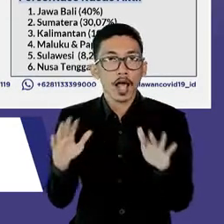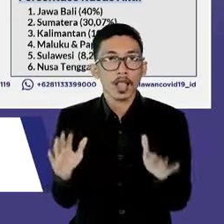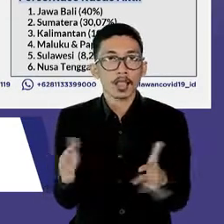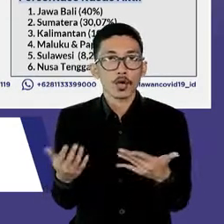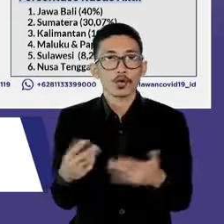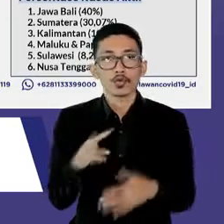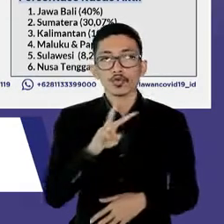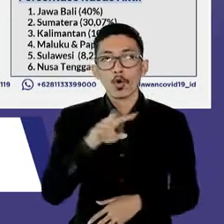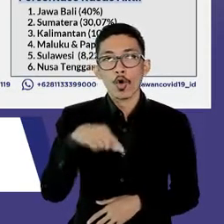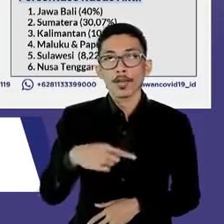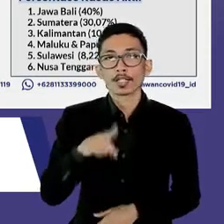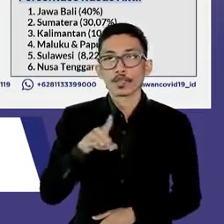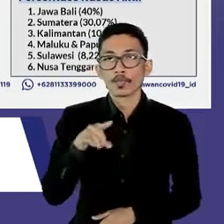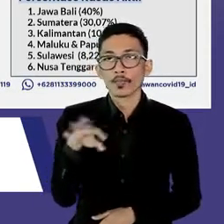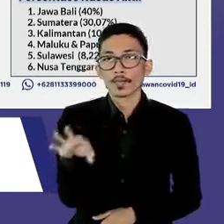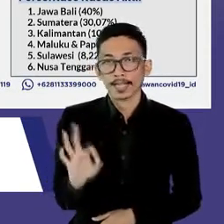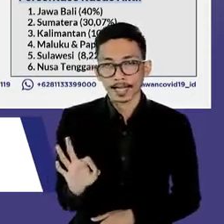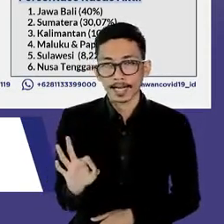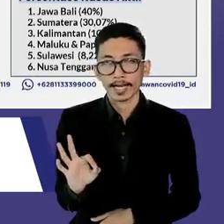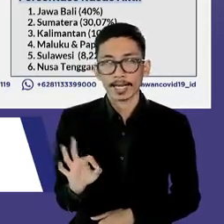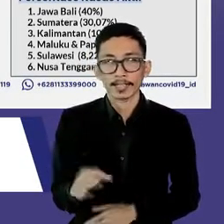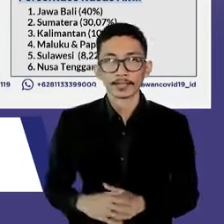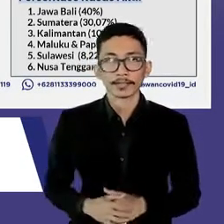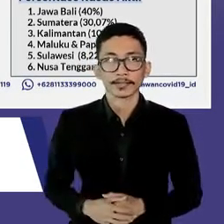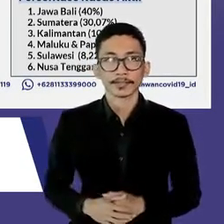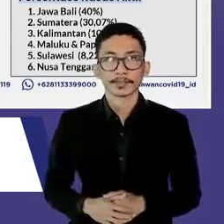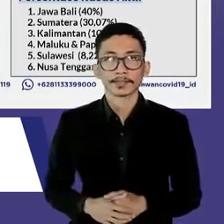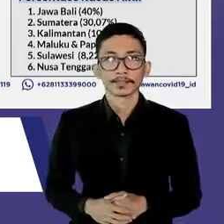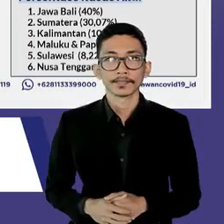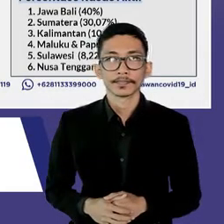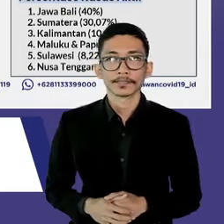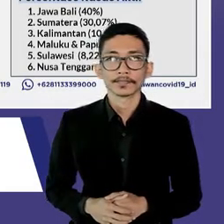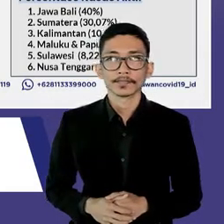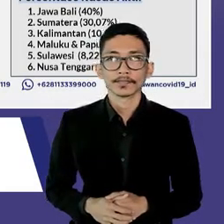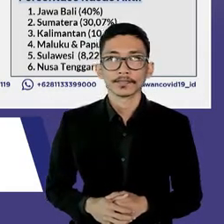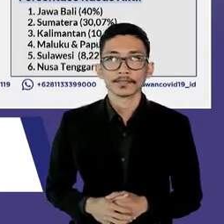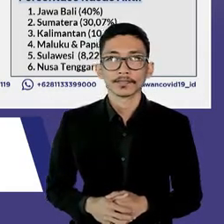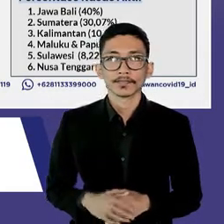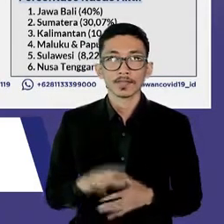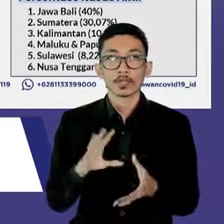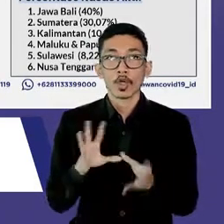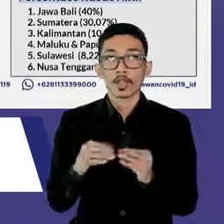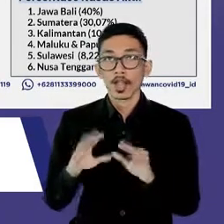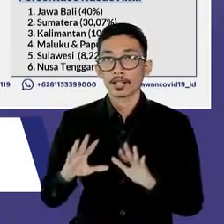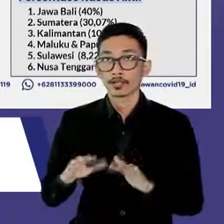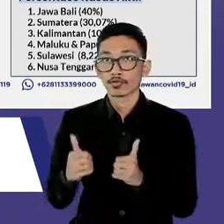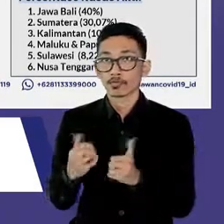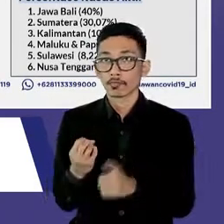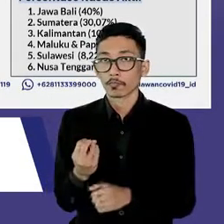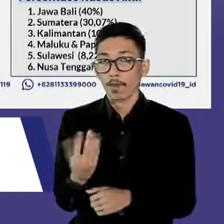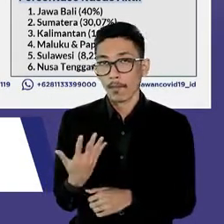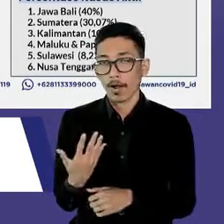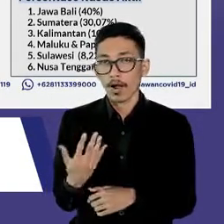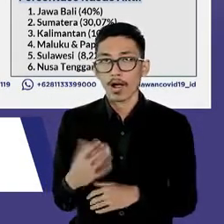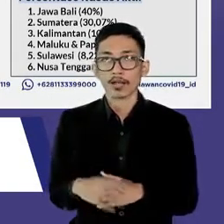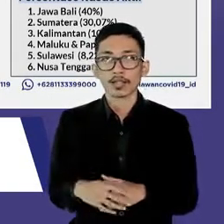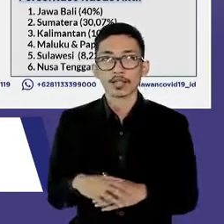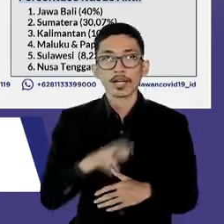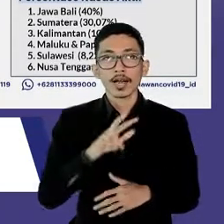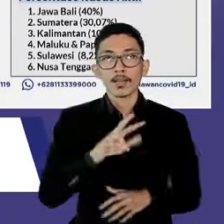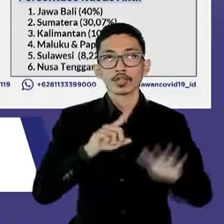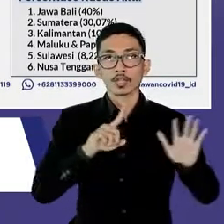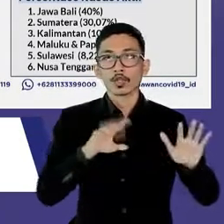menyumbang 2,1 persen dari total kasus nasional total kesembuhannya sebanyak 80